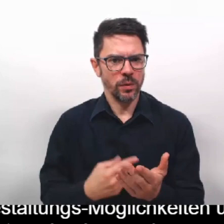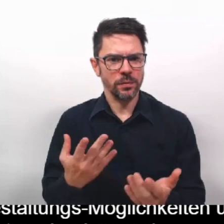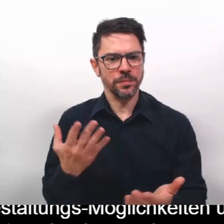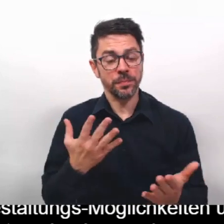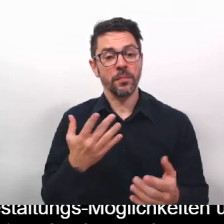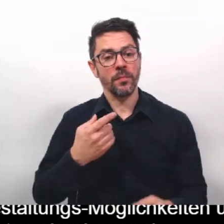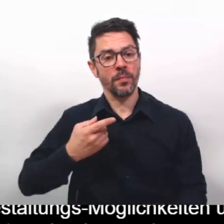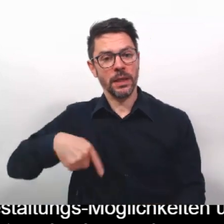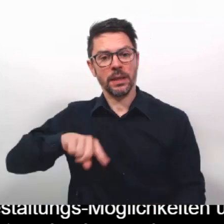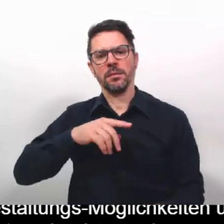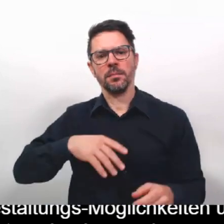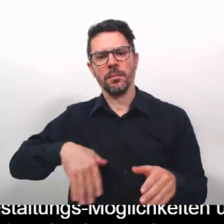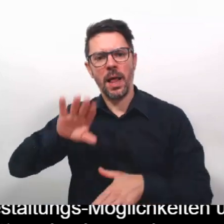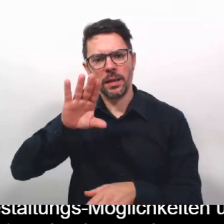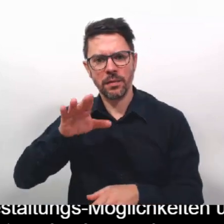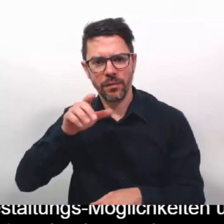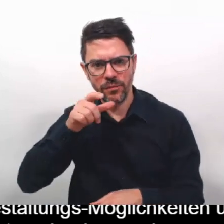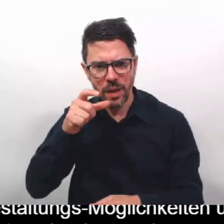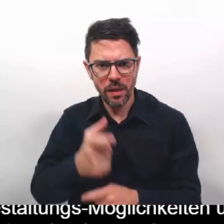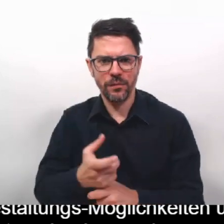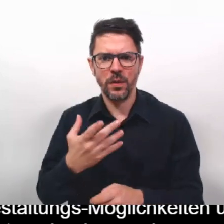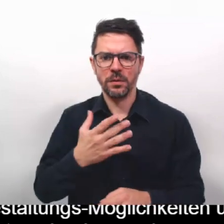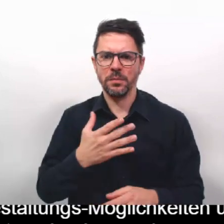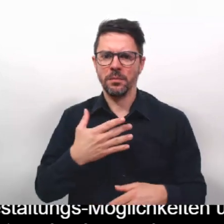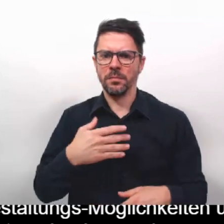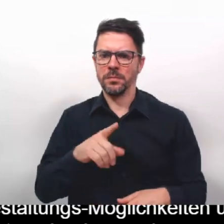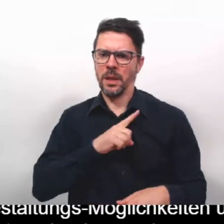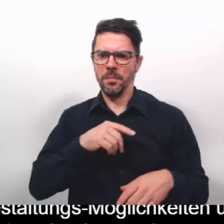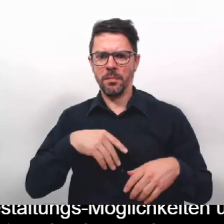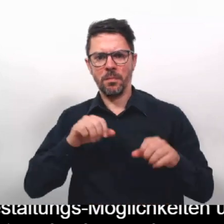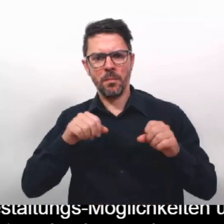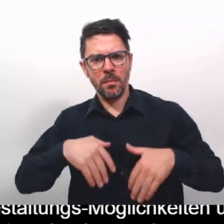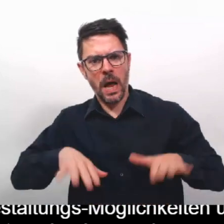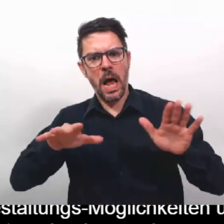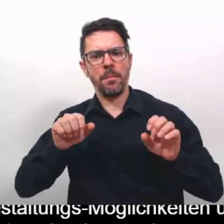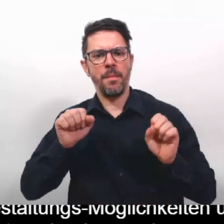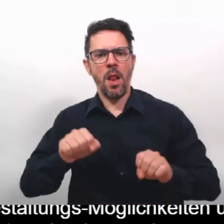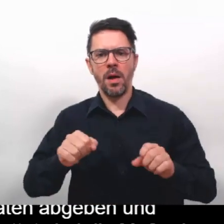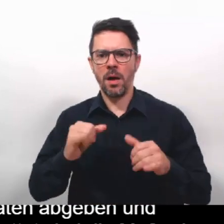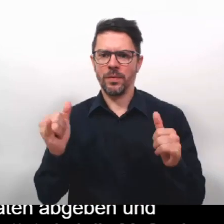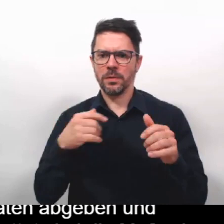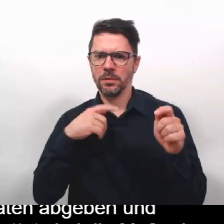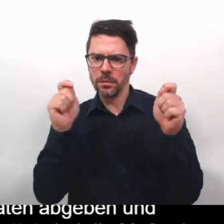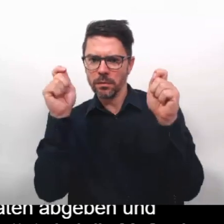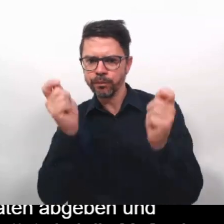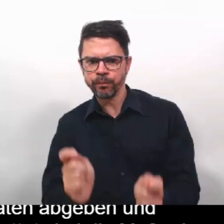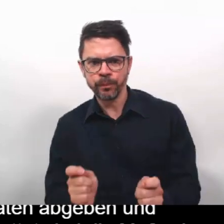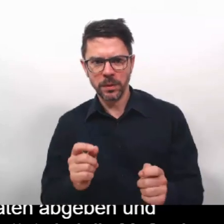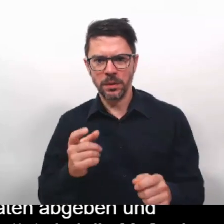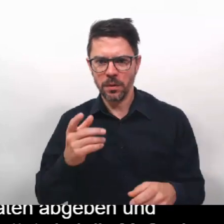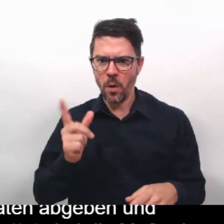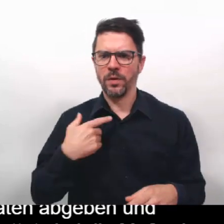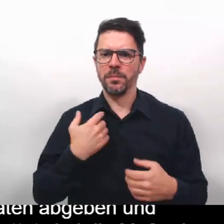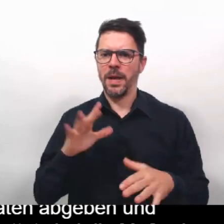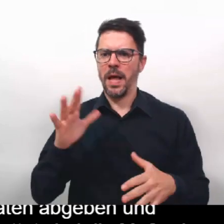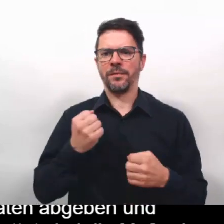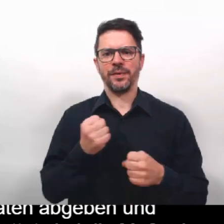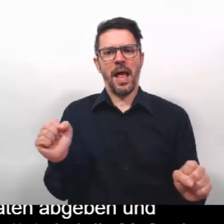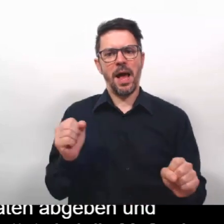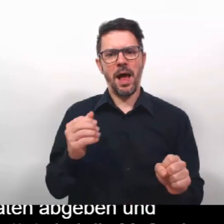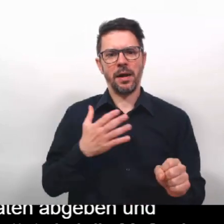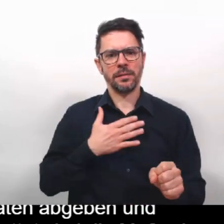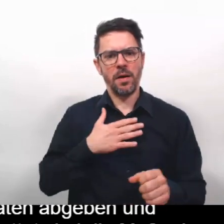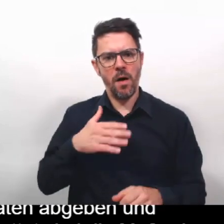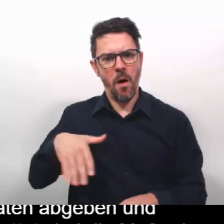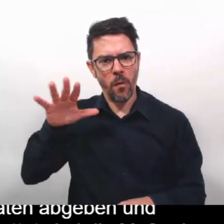Innovationsgesetz eben auch die Möglichkeit, das Ganze mit einem Mehr an Personalstellen auszustatten. Und dafür brauchen wir die Kraft und den